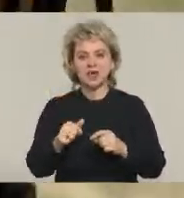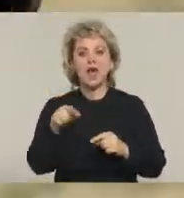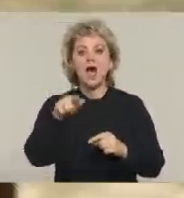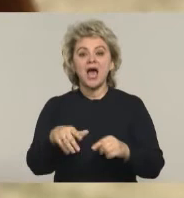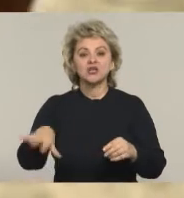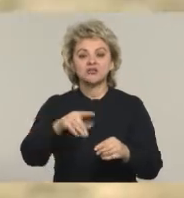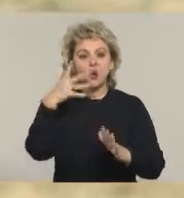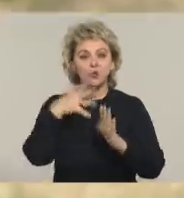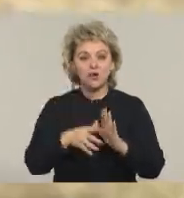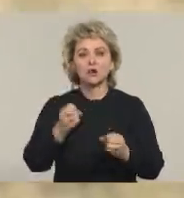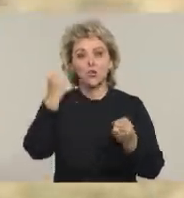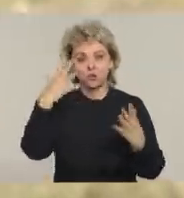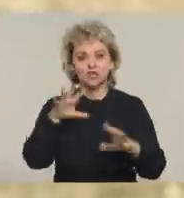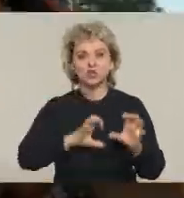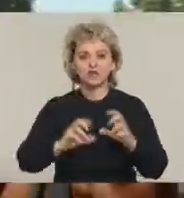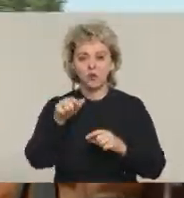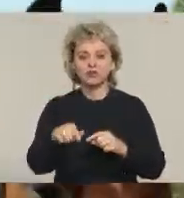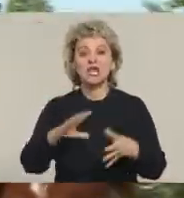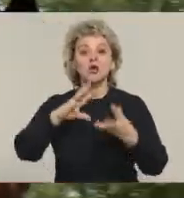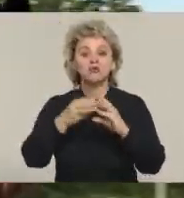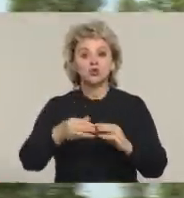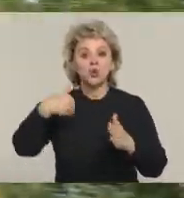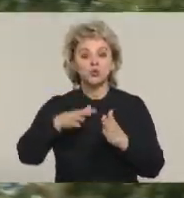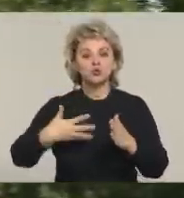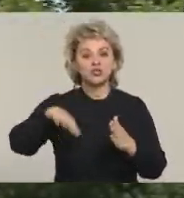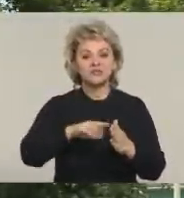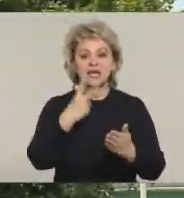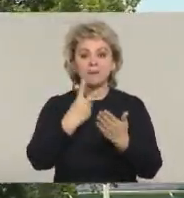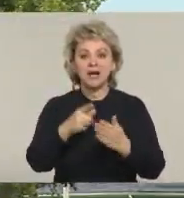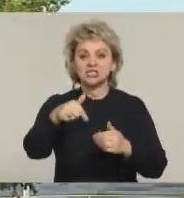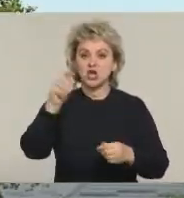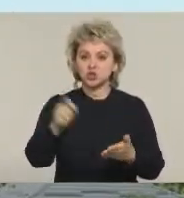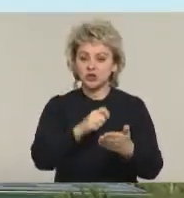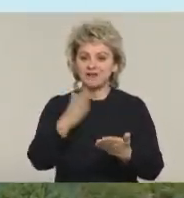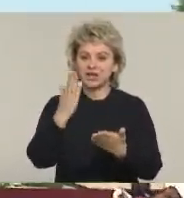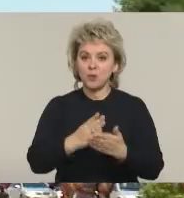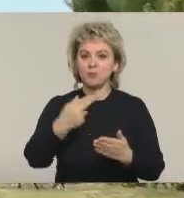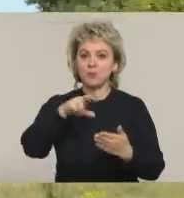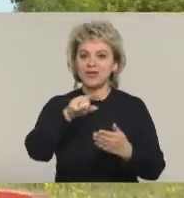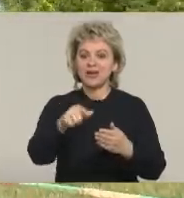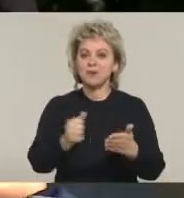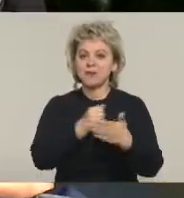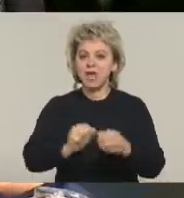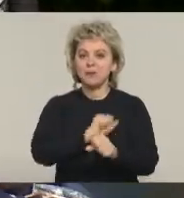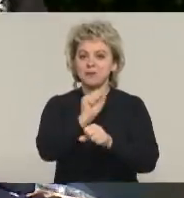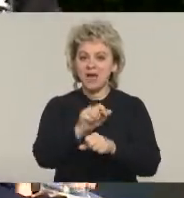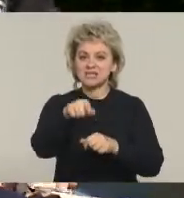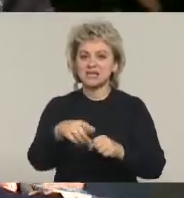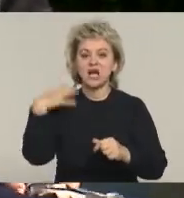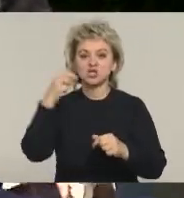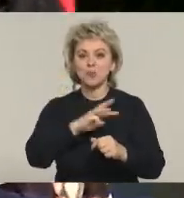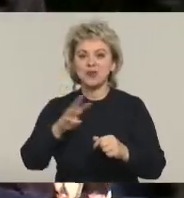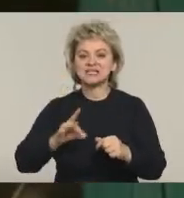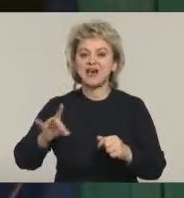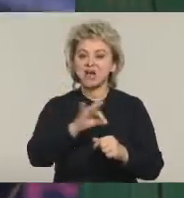все понимают, это умные животные. В итоге лучше всех фланкировали шашкой, владели пикой и преодолевали препятствия казаки